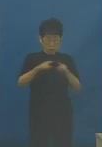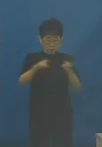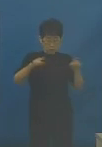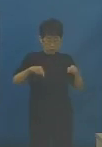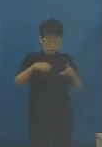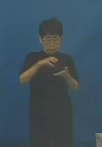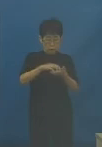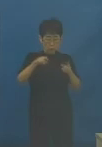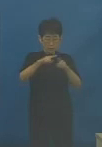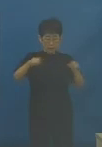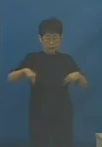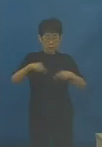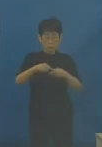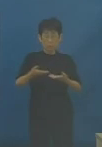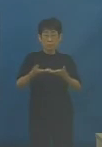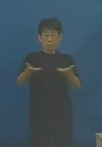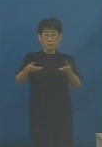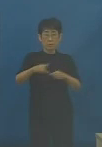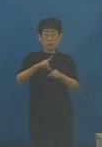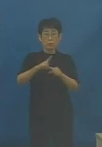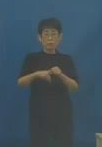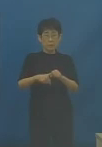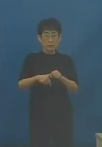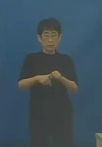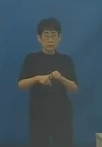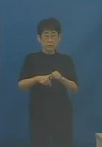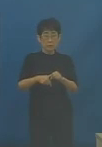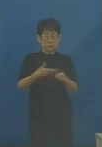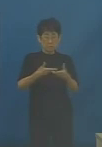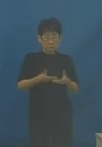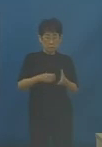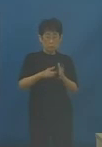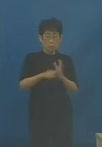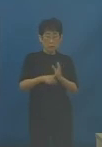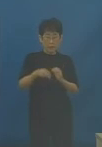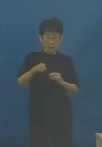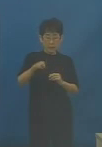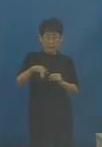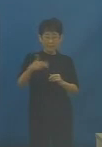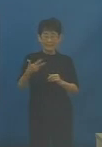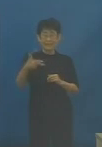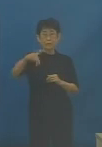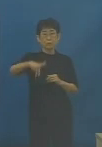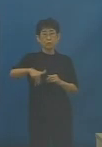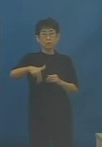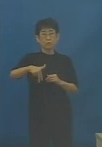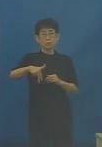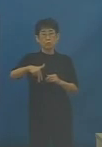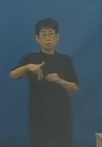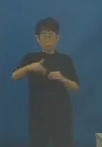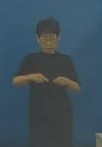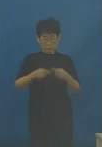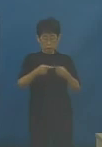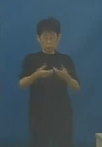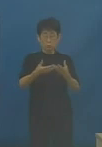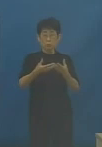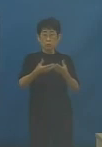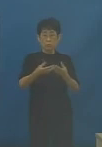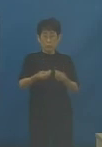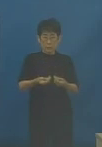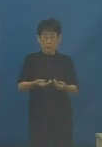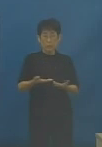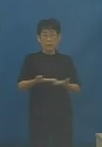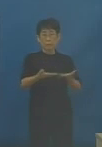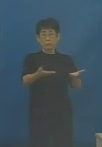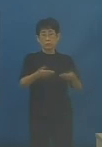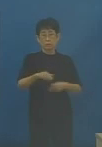重症化リスクが低い方は、まあ、ハーシスに入力して療養証明書を発行したいというお話だったんですが、